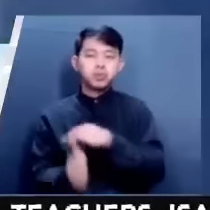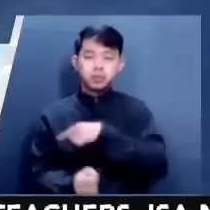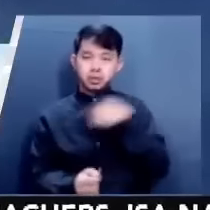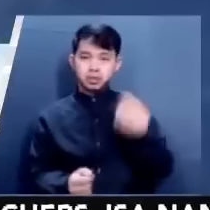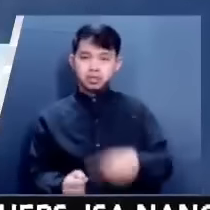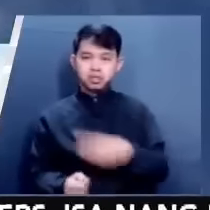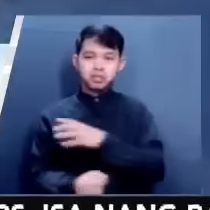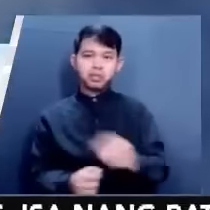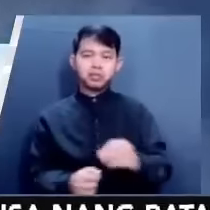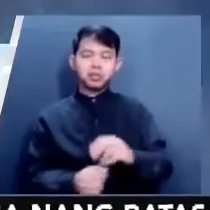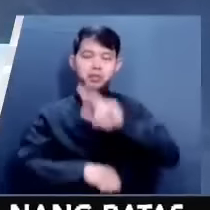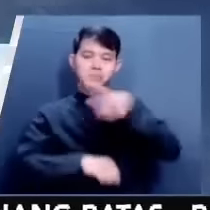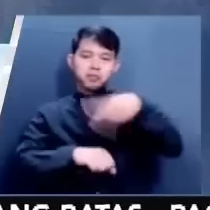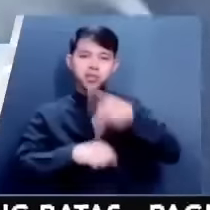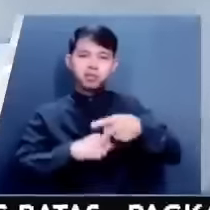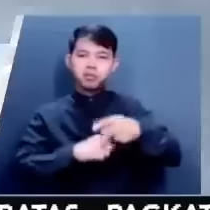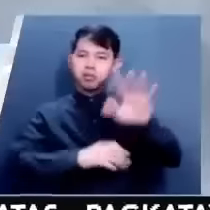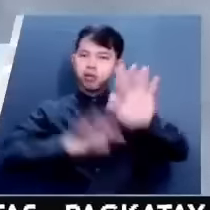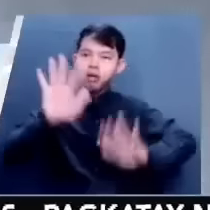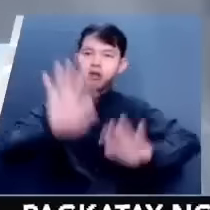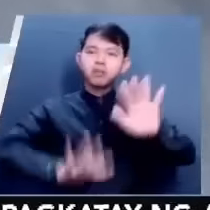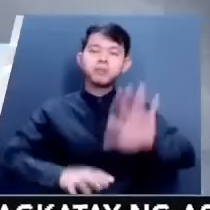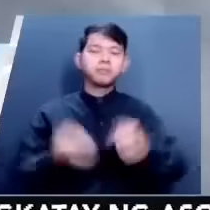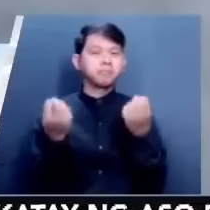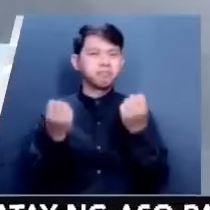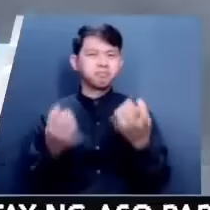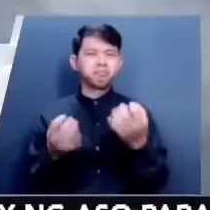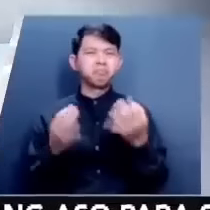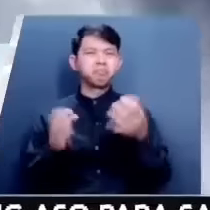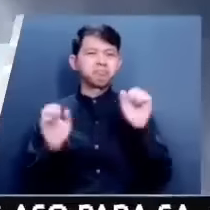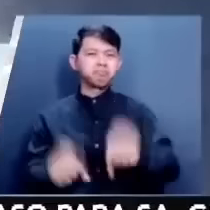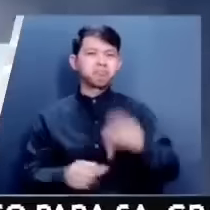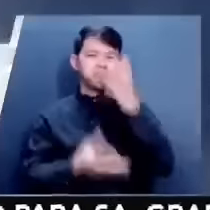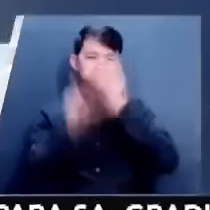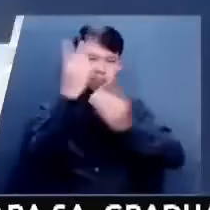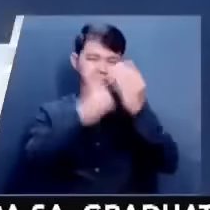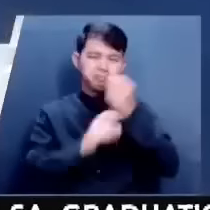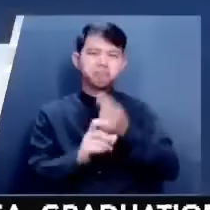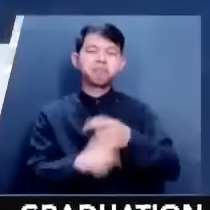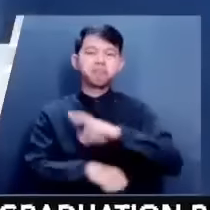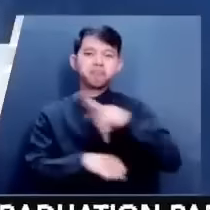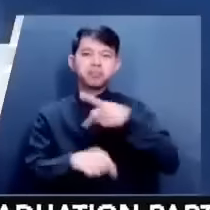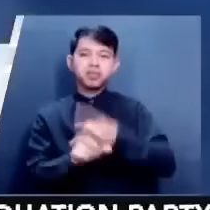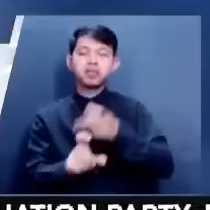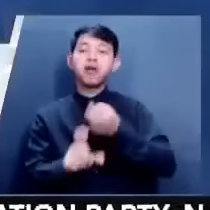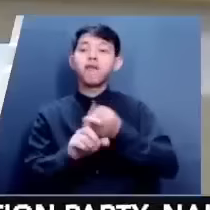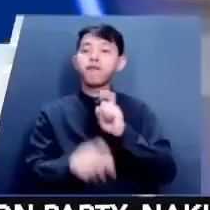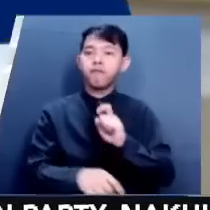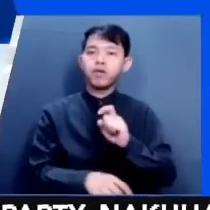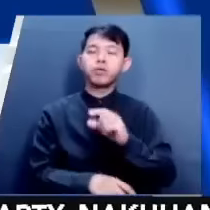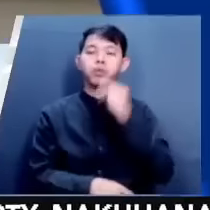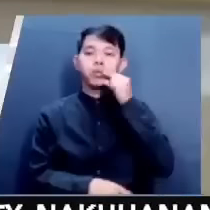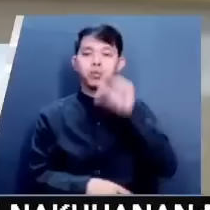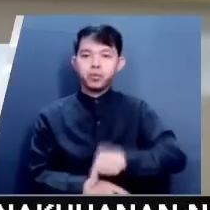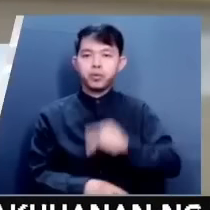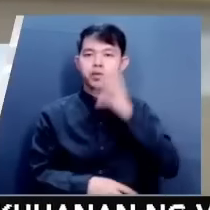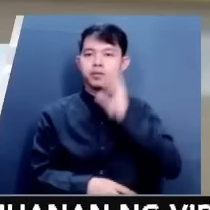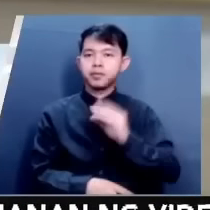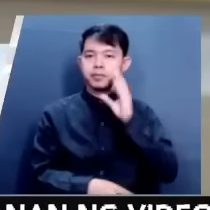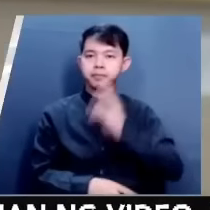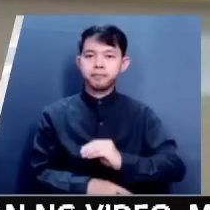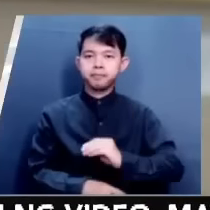Sea. Marami raw leksyong pwedeng matutunan ng Pilipinas mula sa karanasan ng Ukraine. We have